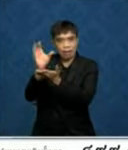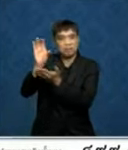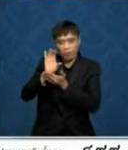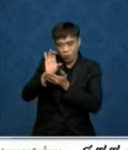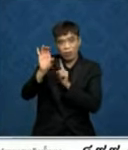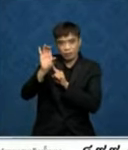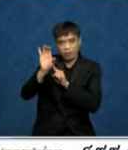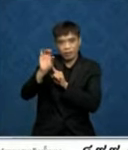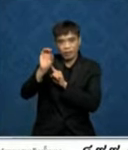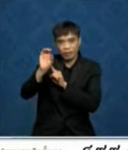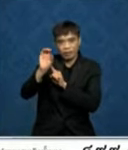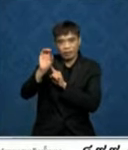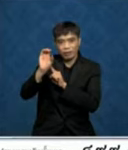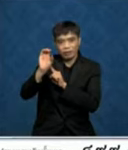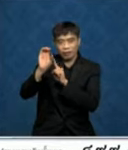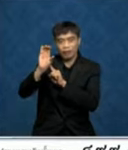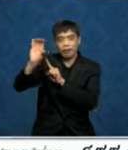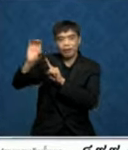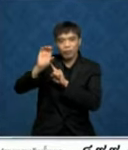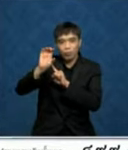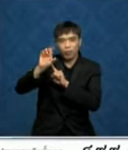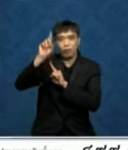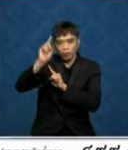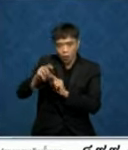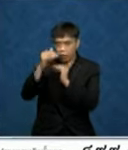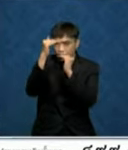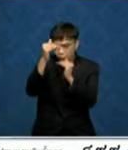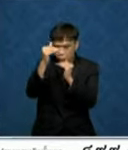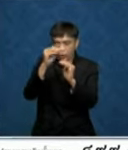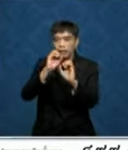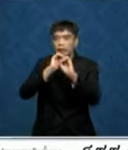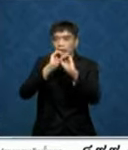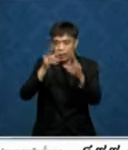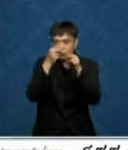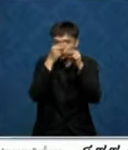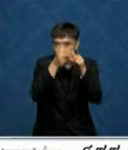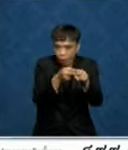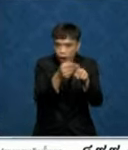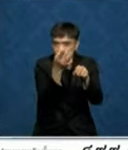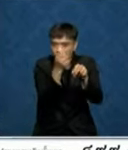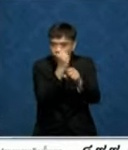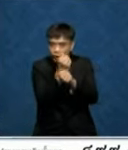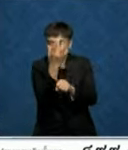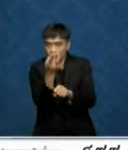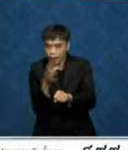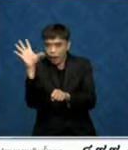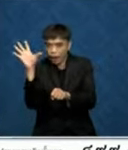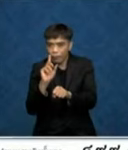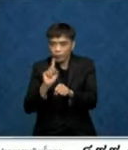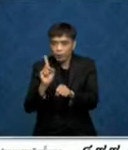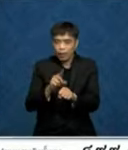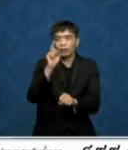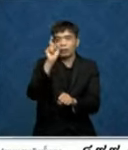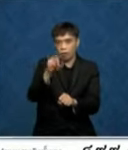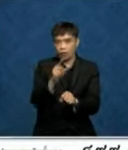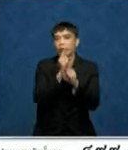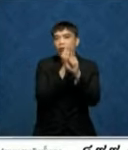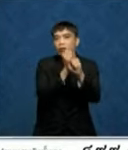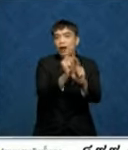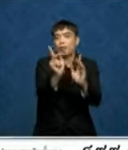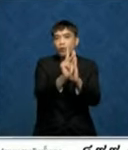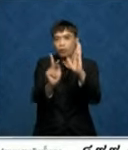การเอียร์มาร์คหรือระบุแหล่งที่มาของเงินแบบเฉพาะเจาะจงได้หรือว่าฟูลลี่เอียร์มาร์คนะครับเพื่อไม่ให้ผิดข้อกฎหมายพระ